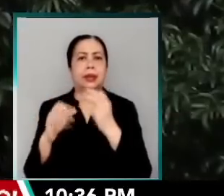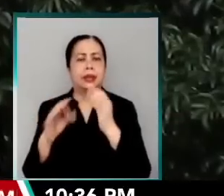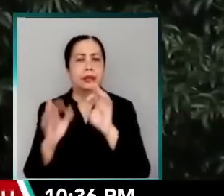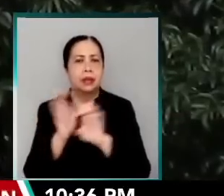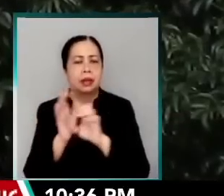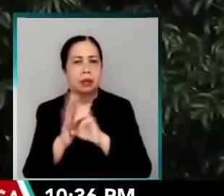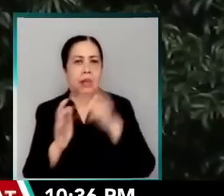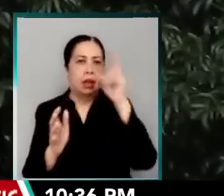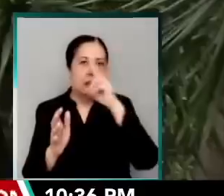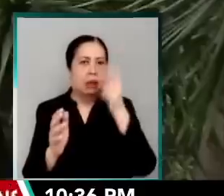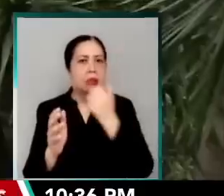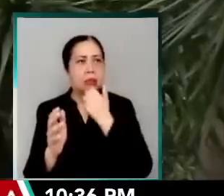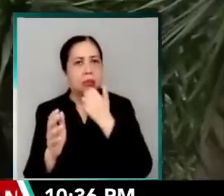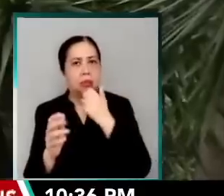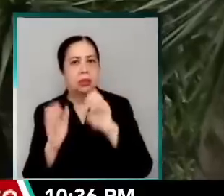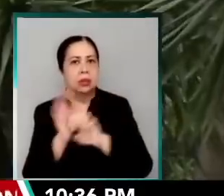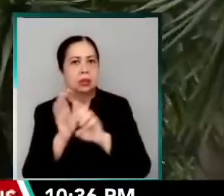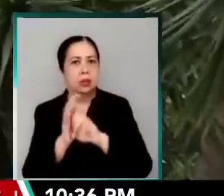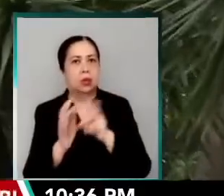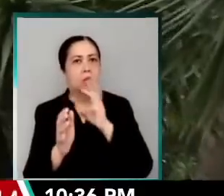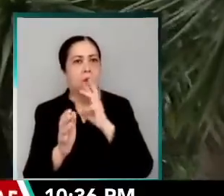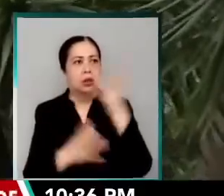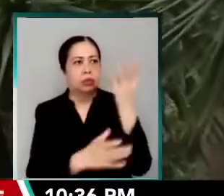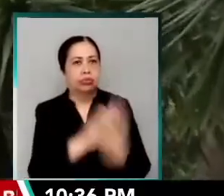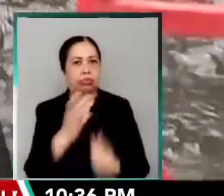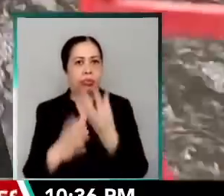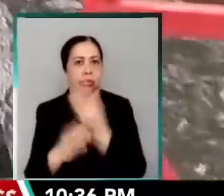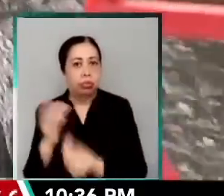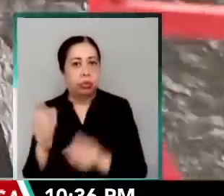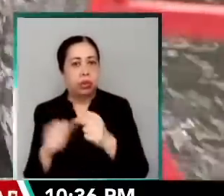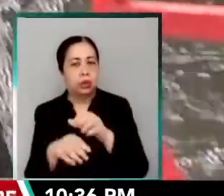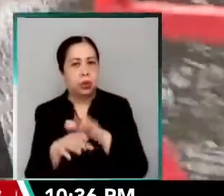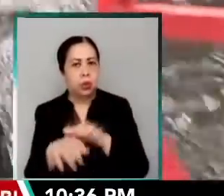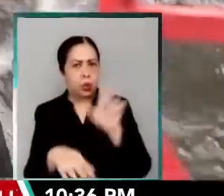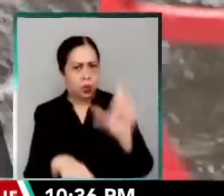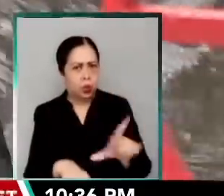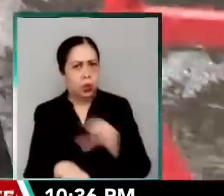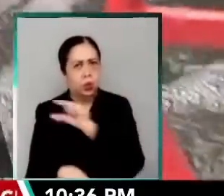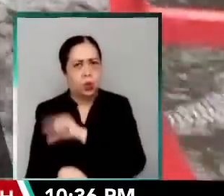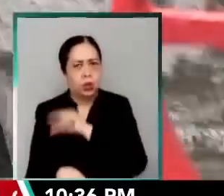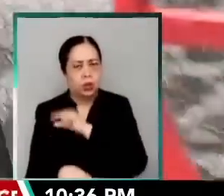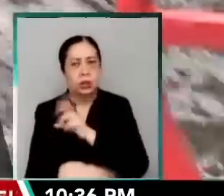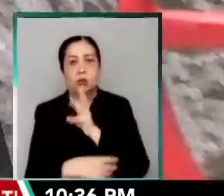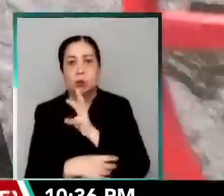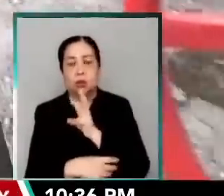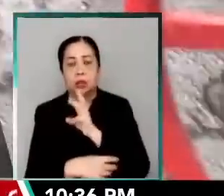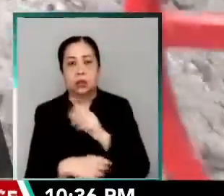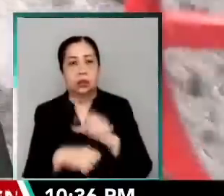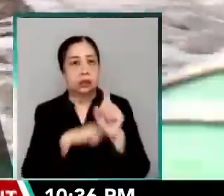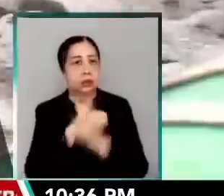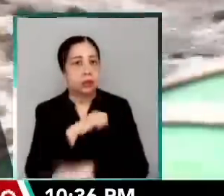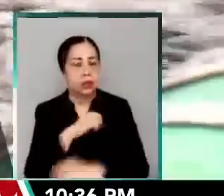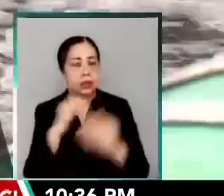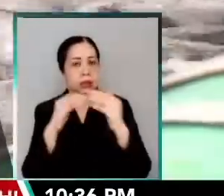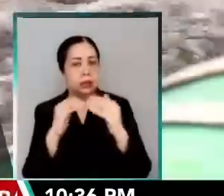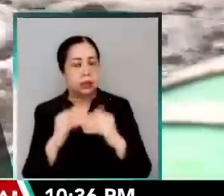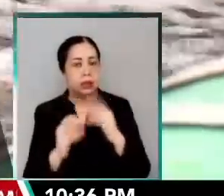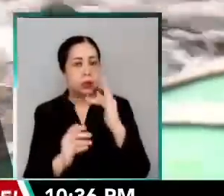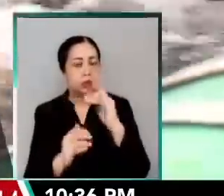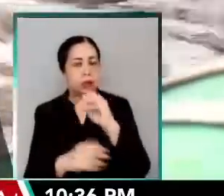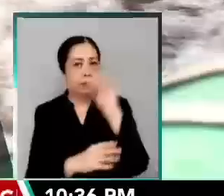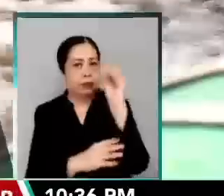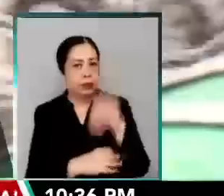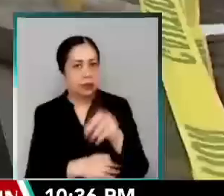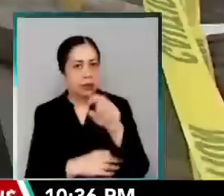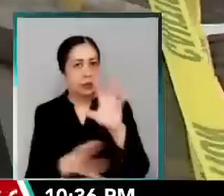sa serbisyo tulad ng water interruption at mababang kalidad ng tubig. Ang penalty katumbas ng 25% ng halaga